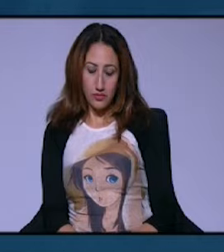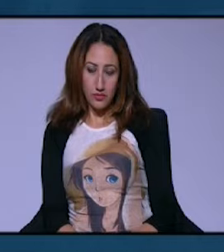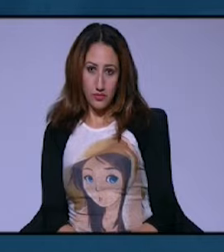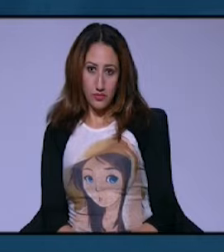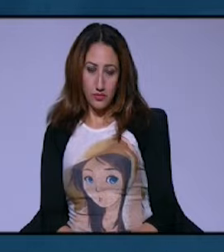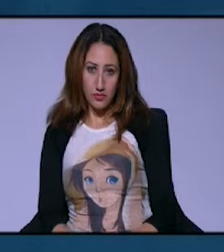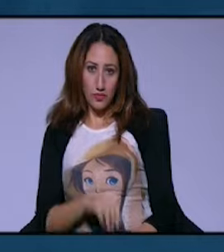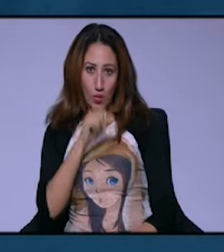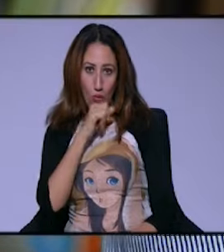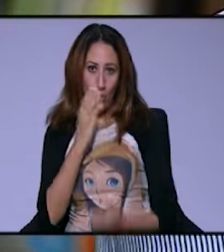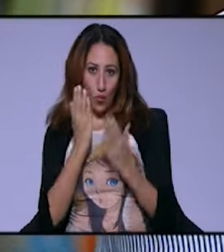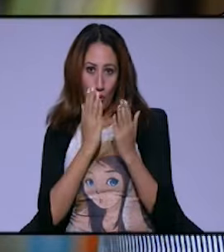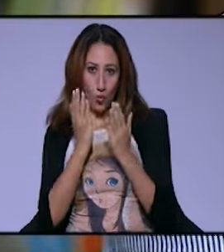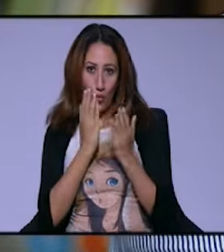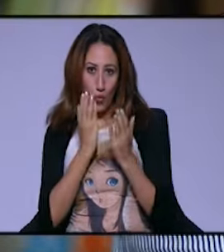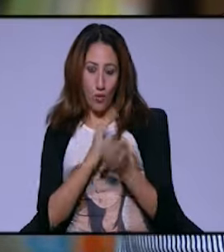الرحيم،